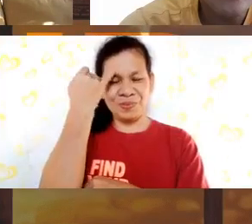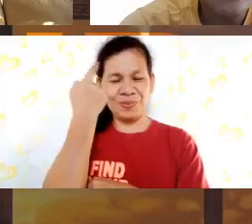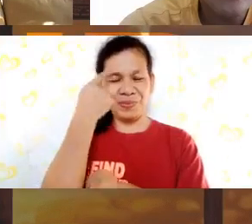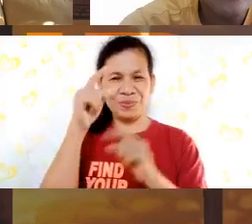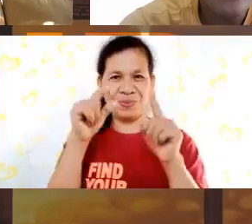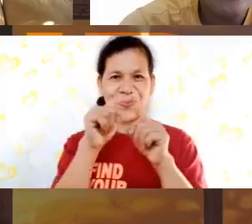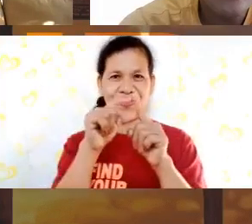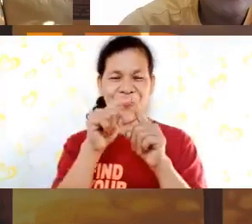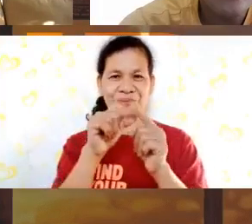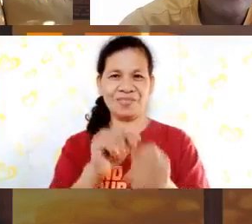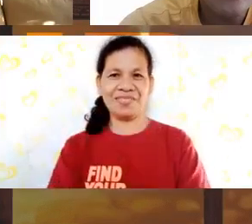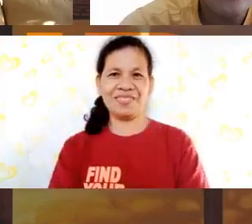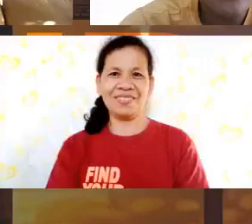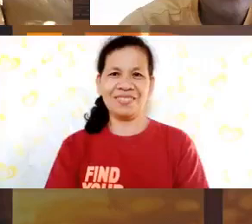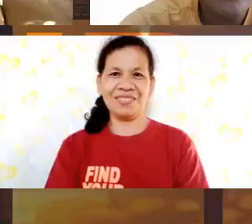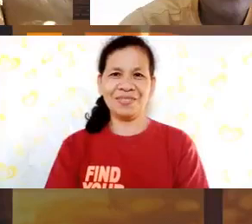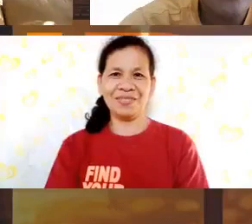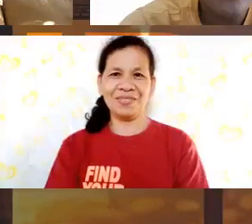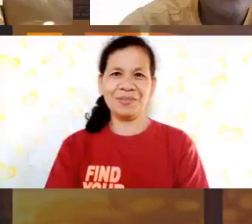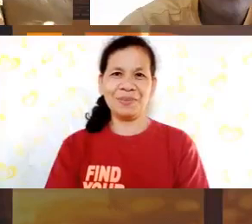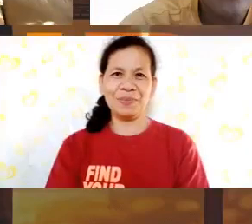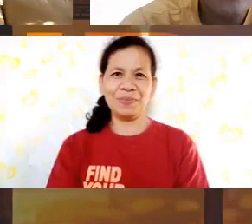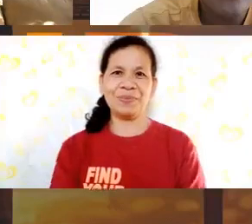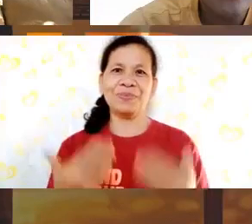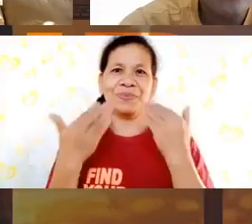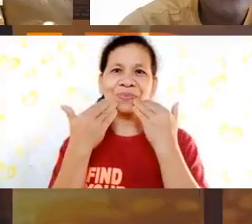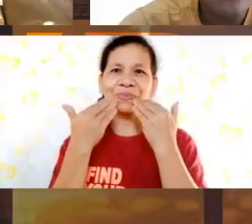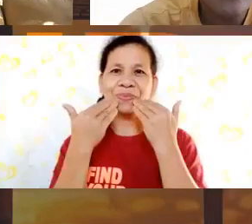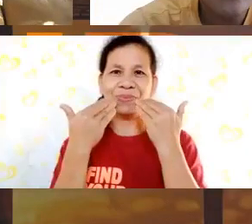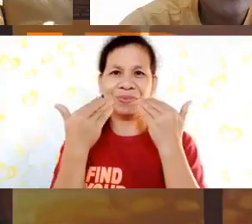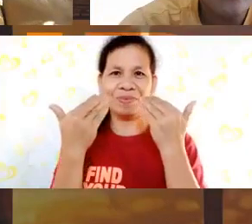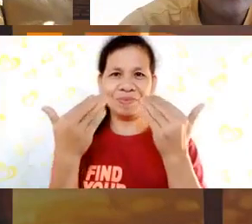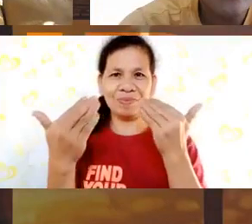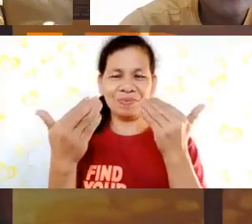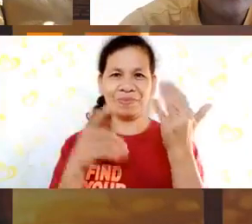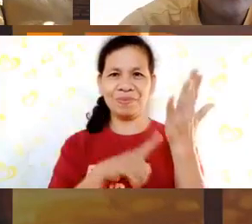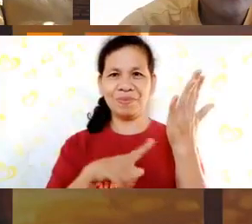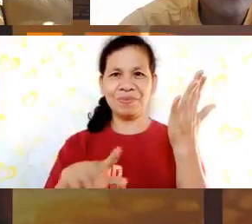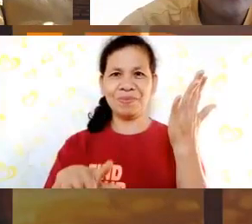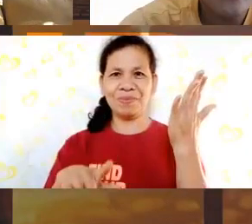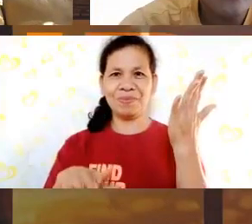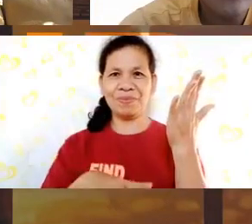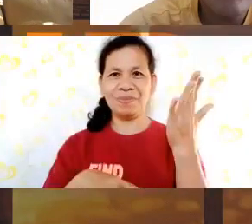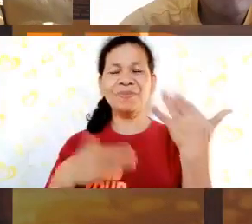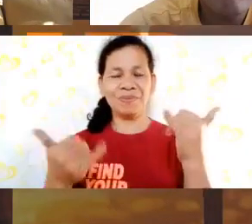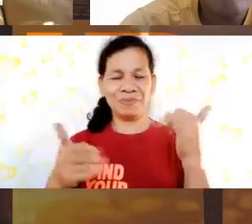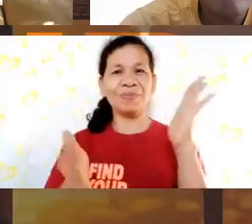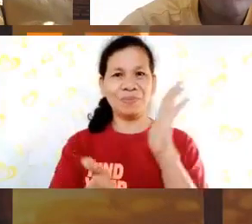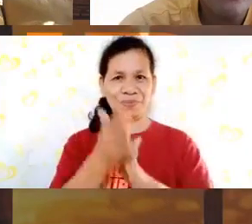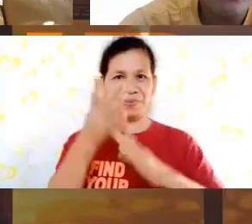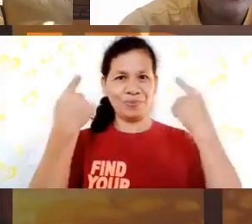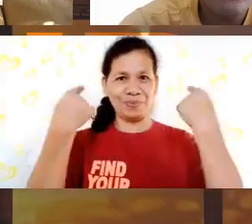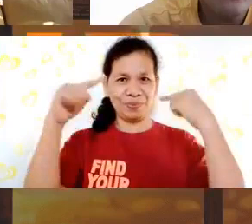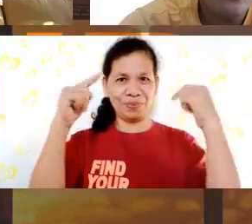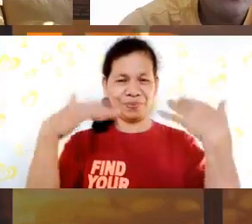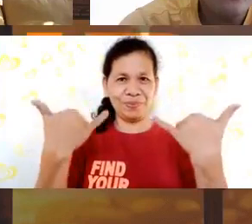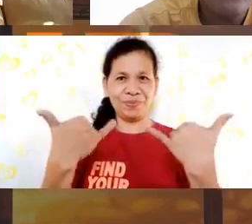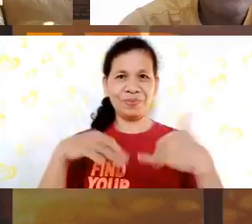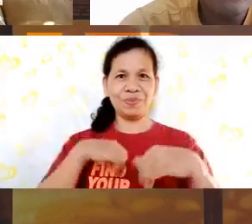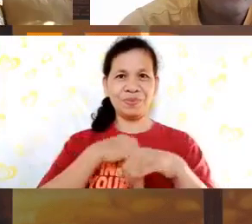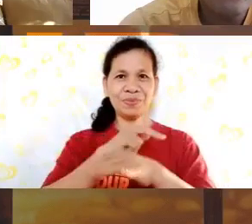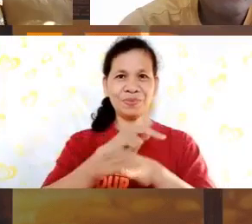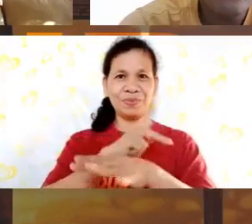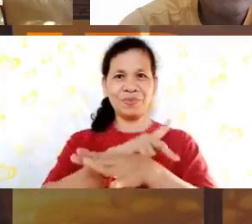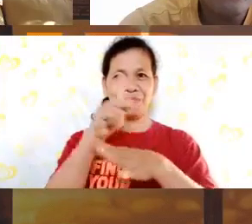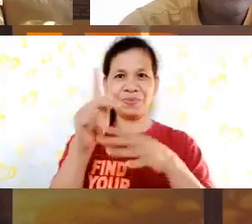words. Yes po, maraming salamat nga sa Panginoon sa tagumpay ng ating broadcast. Sama natin si Ma'am